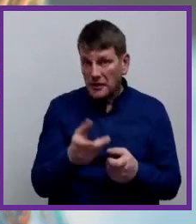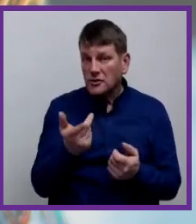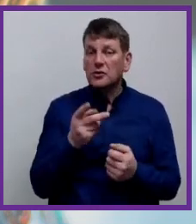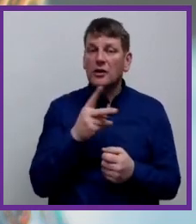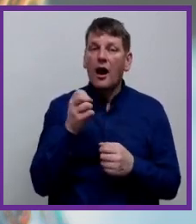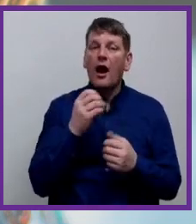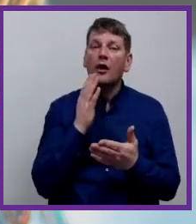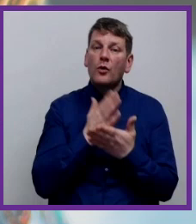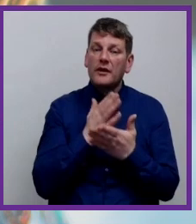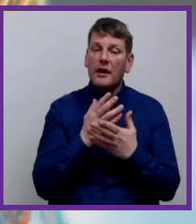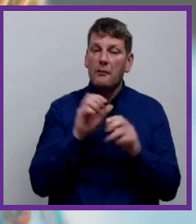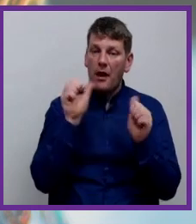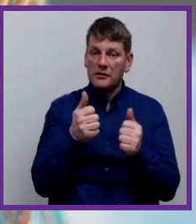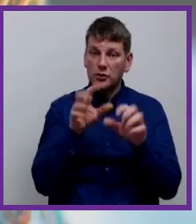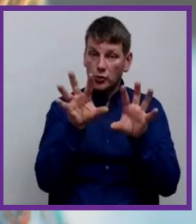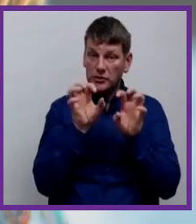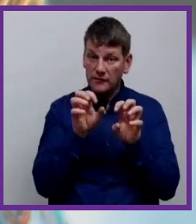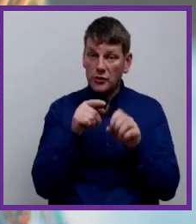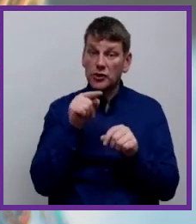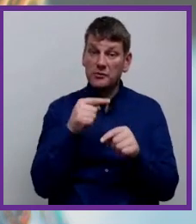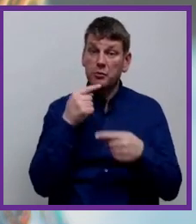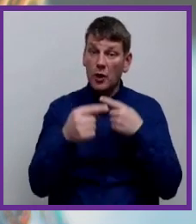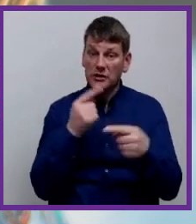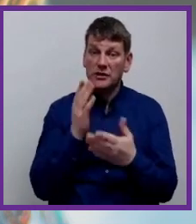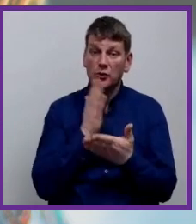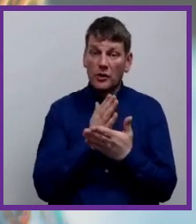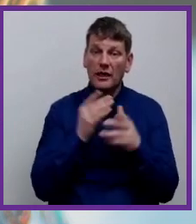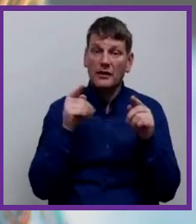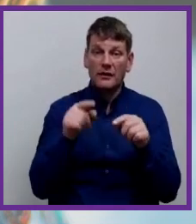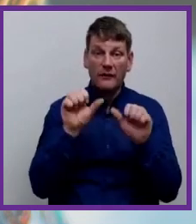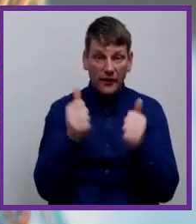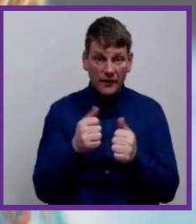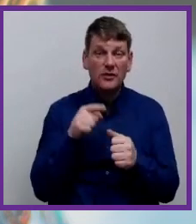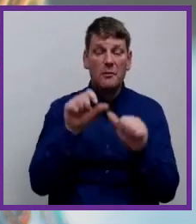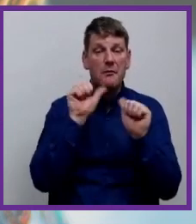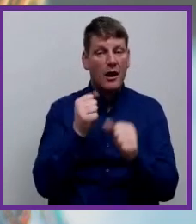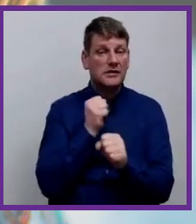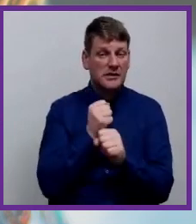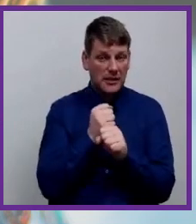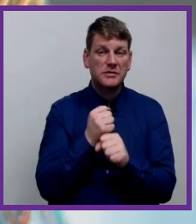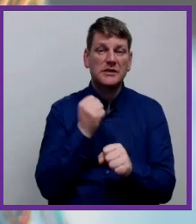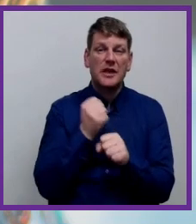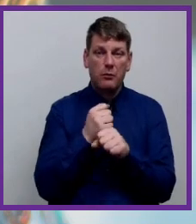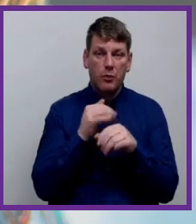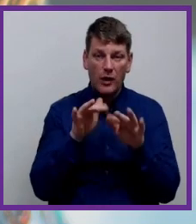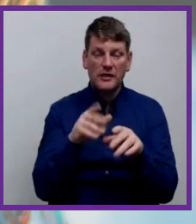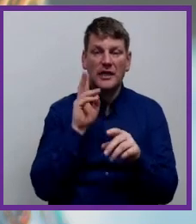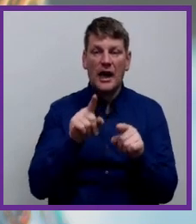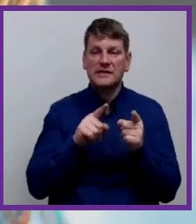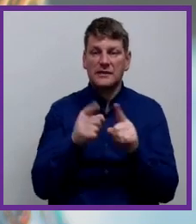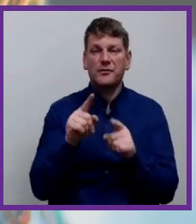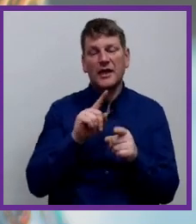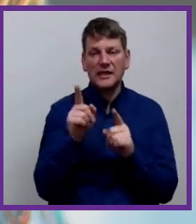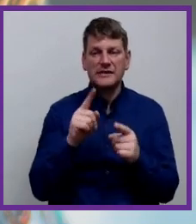būtībā šis te process notiek tādā veidā, ka jā, šis te mākslas darbs darbojās kā stimuls, kas ierosina